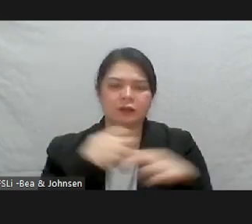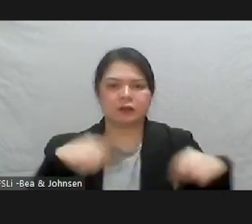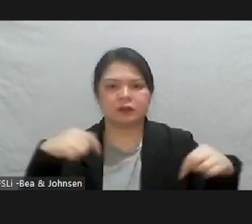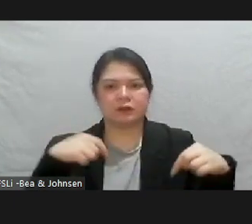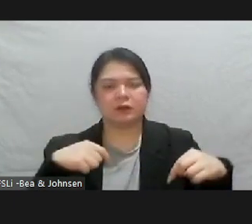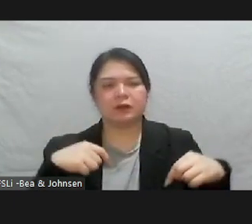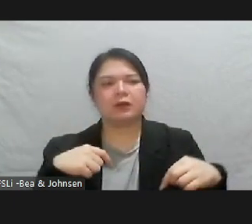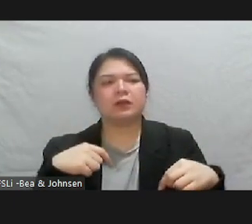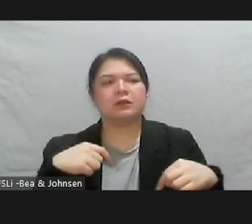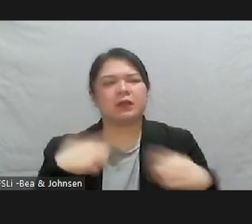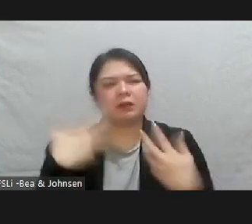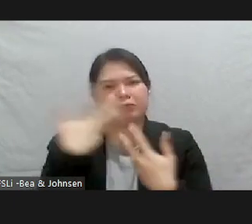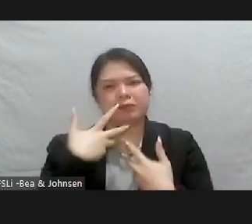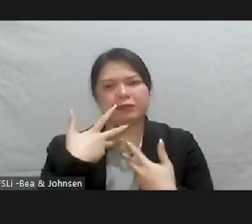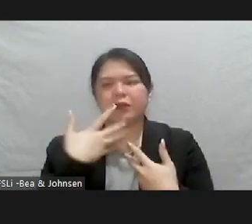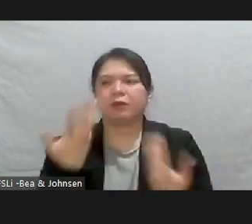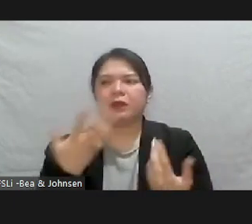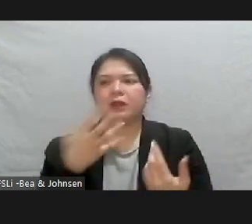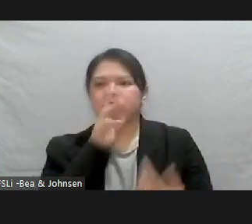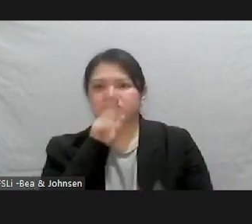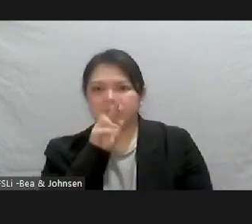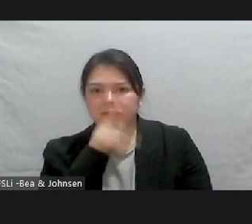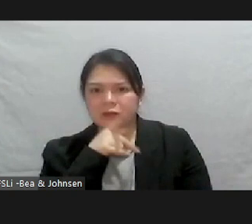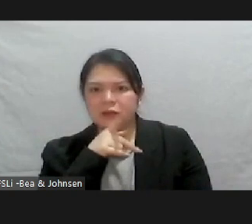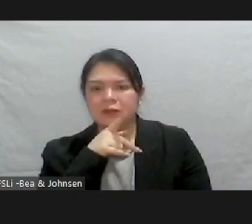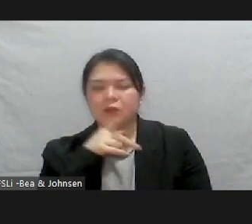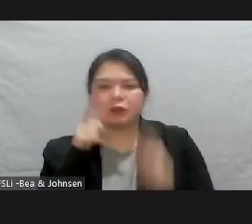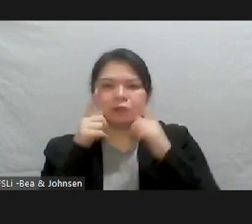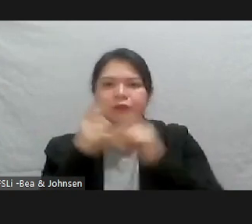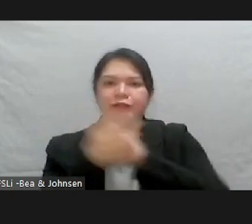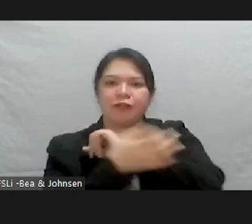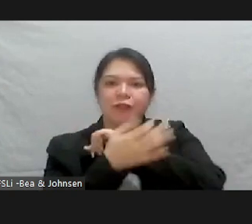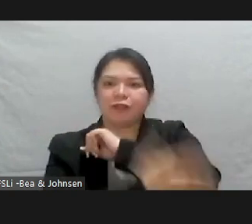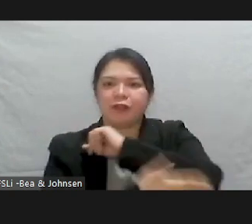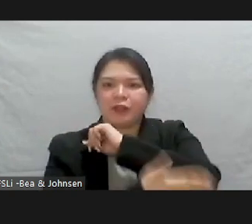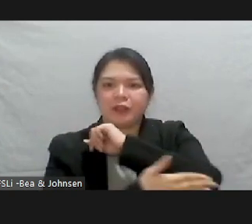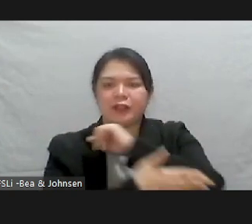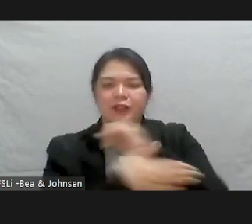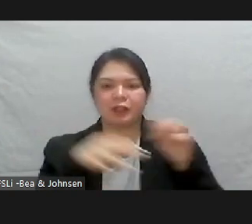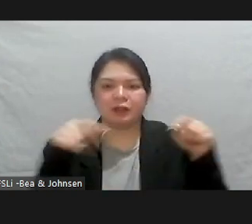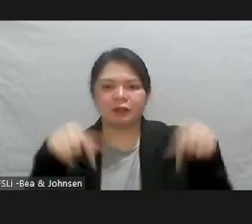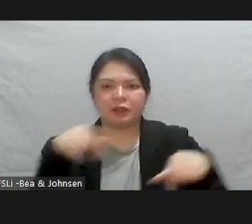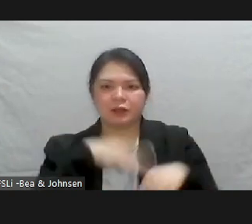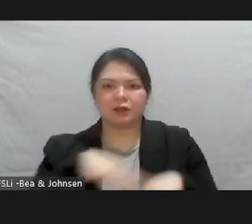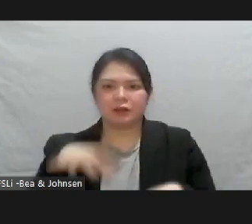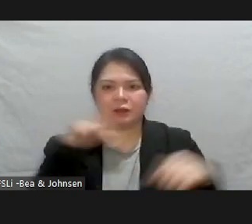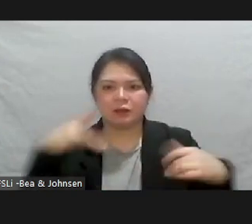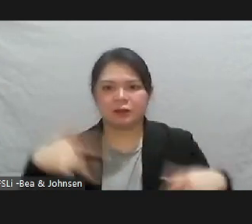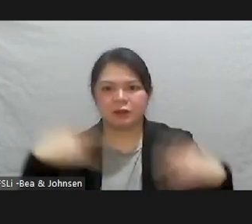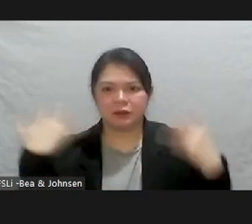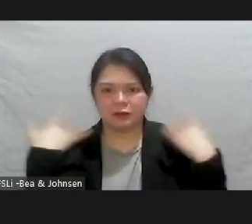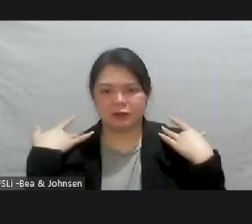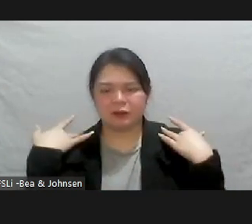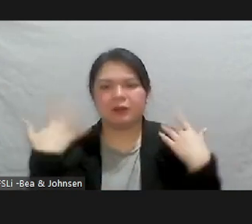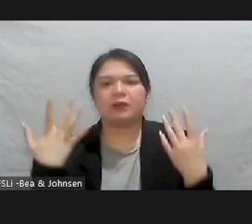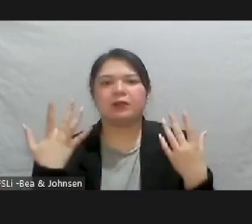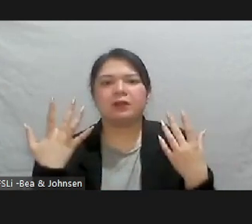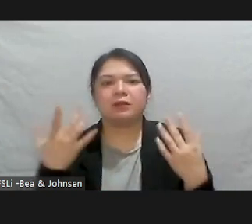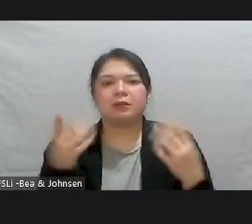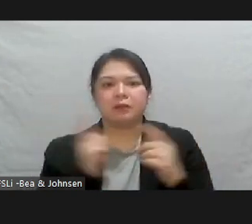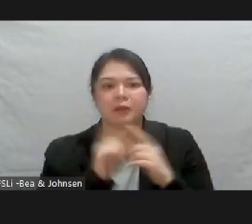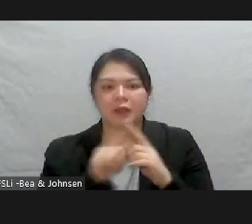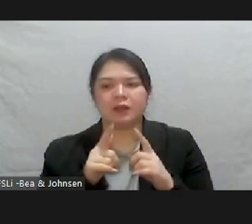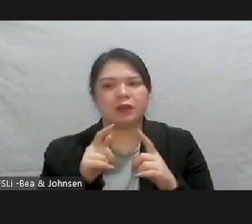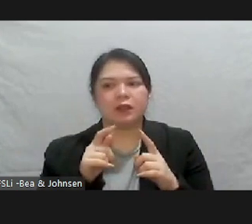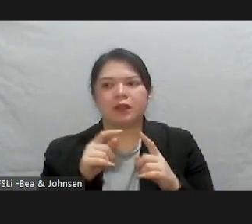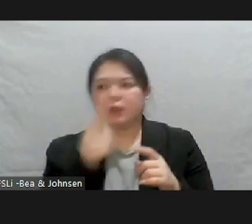sarili mong bayan. Ang totoo hindi lang yung mga katutubo ano ang ginagawang dayuhan sa sariling bayan, kundi ang buong